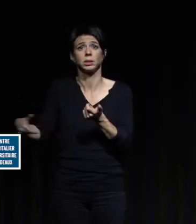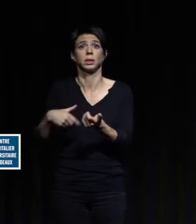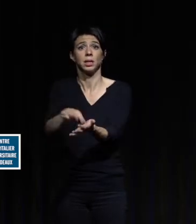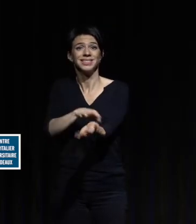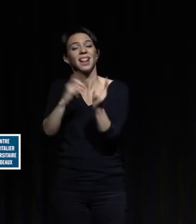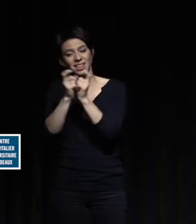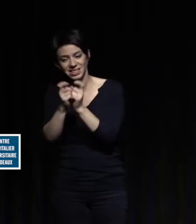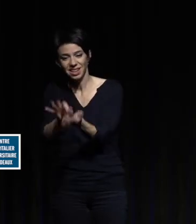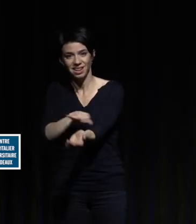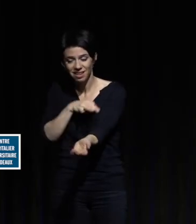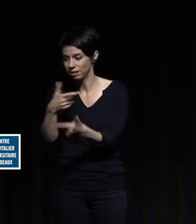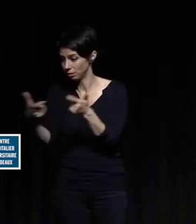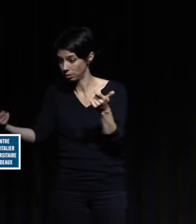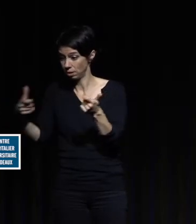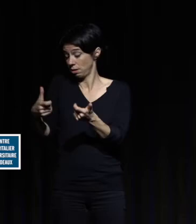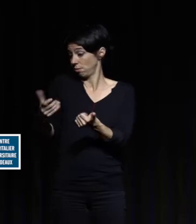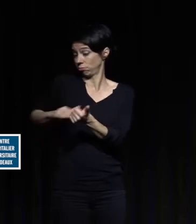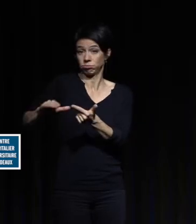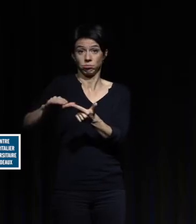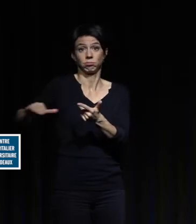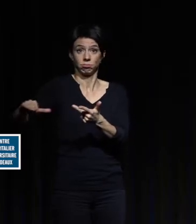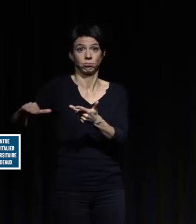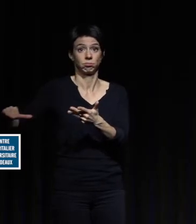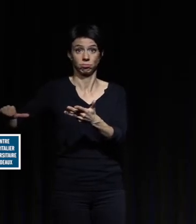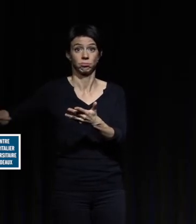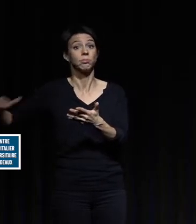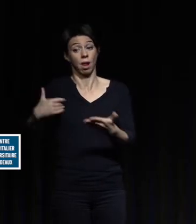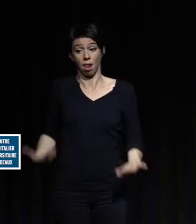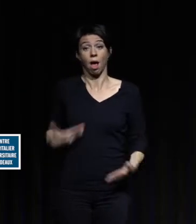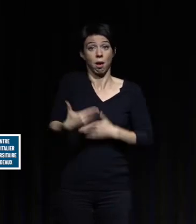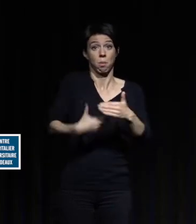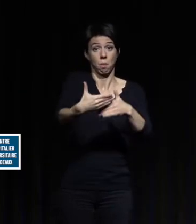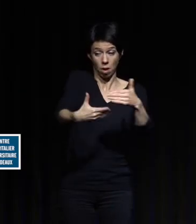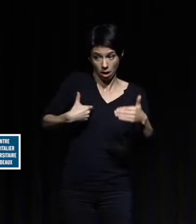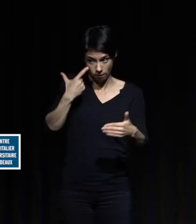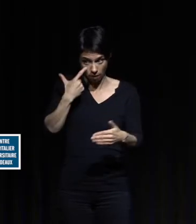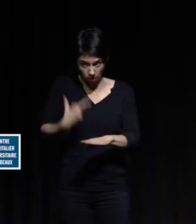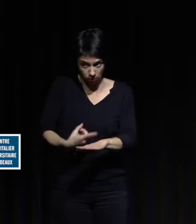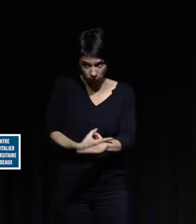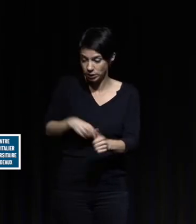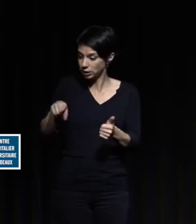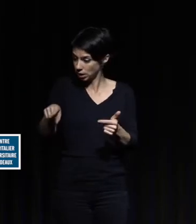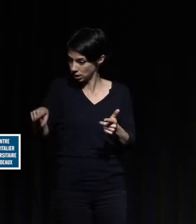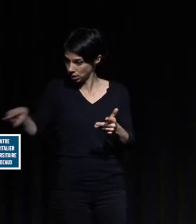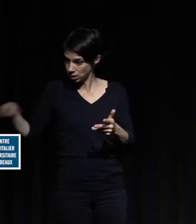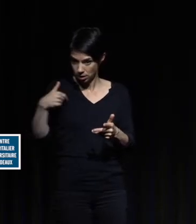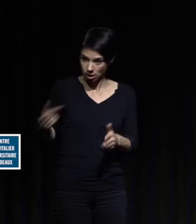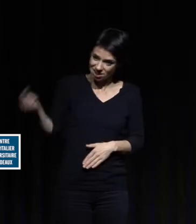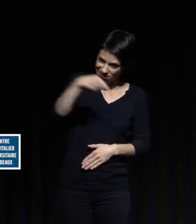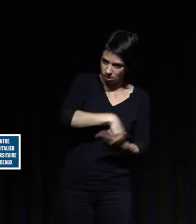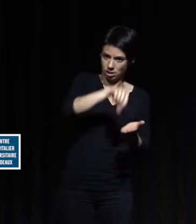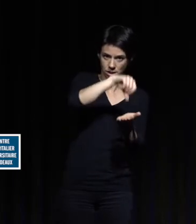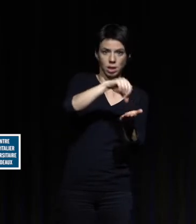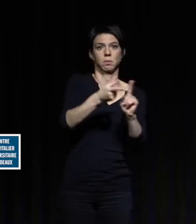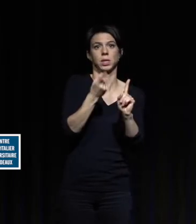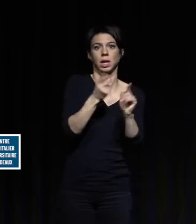Là aussi, le progrès sera sans doute de pouvoir expertiser les patients vraiment avec les algies pelviennes chroniques dans des centres de référence